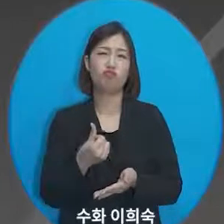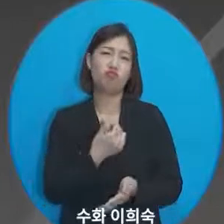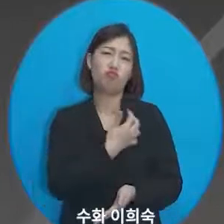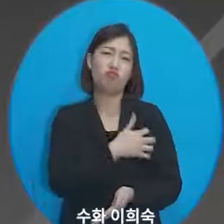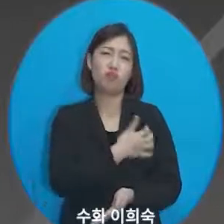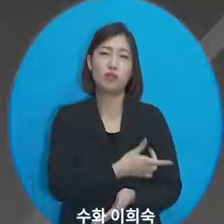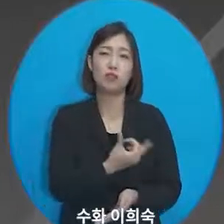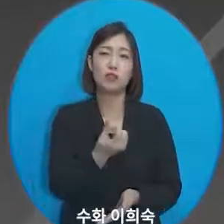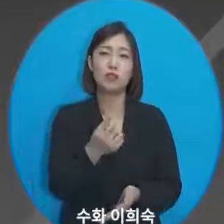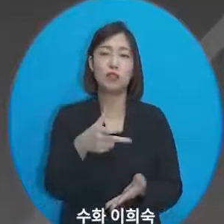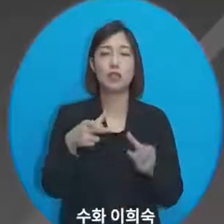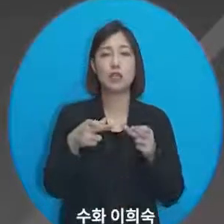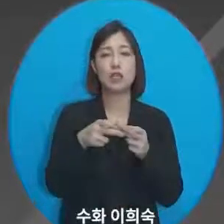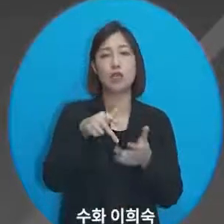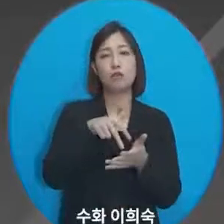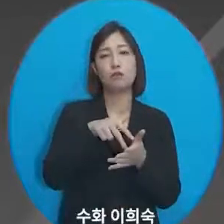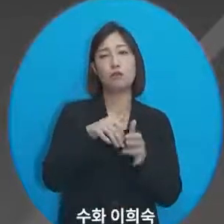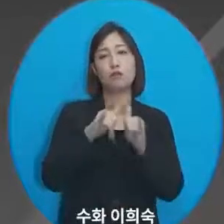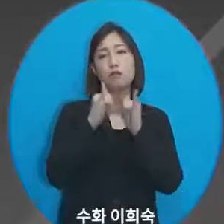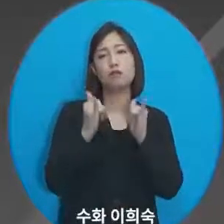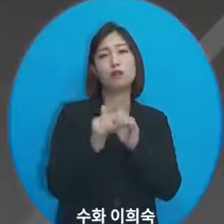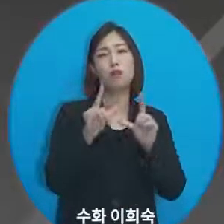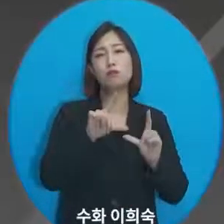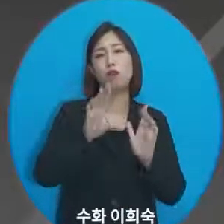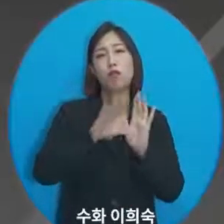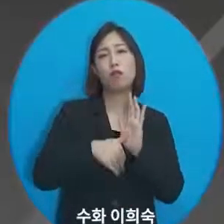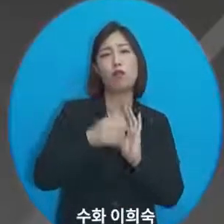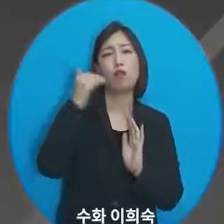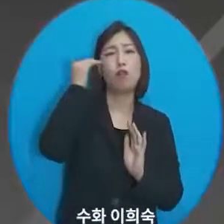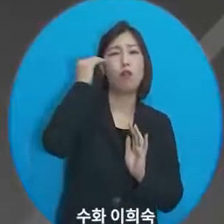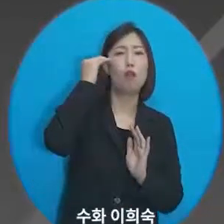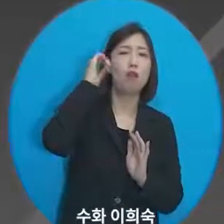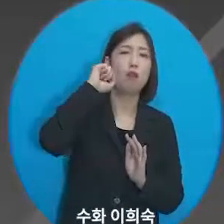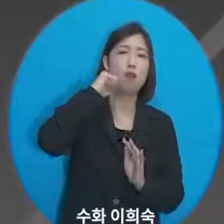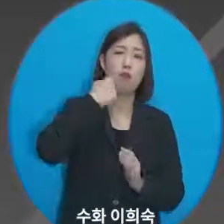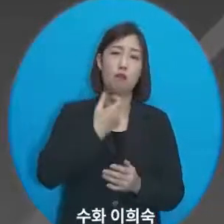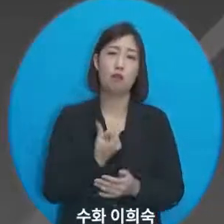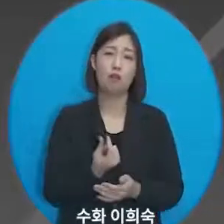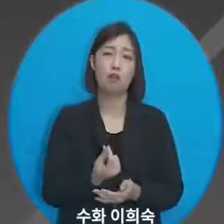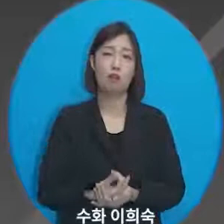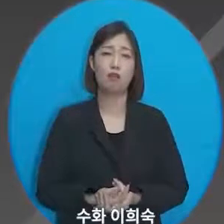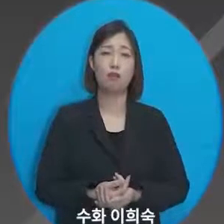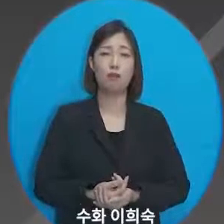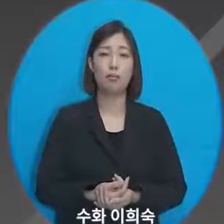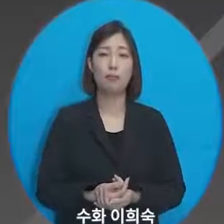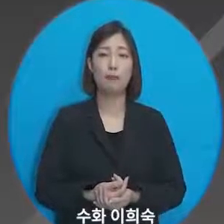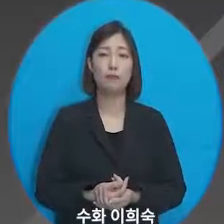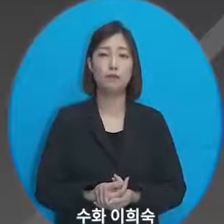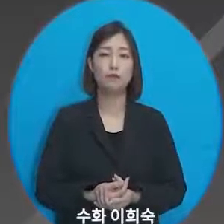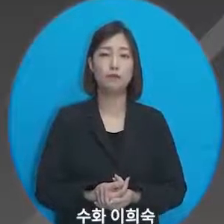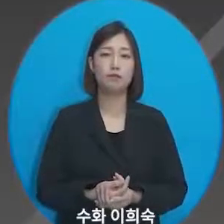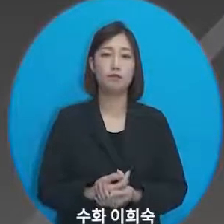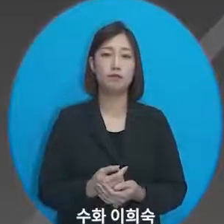사회생활을 하기가 그냥 어렵게 됩니다. 그러니까 현재의 법은 건물, 공원, 도로,